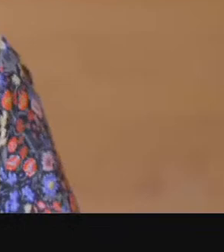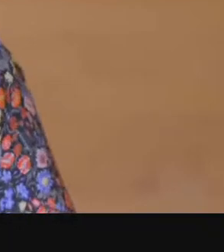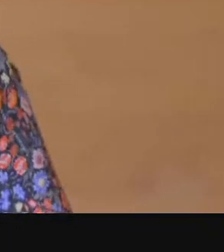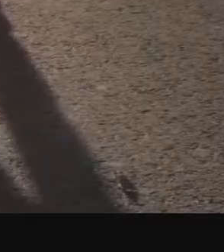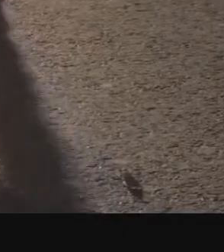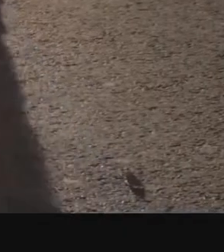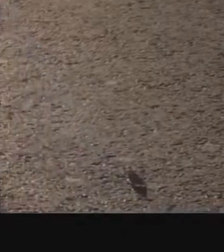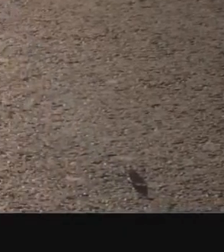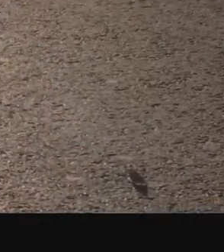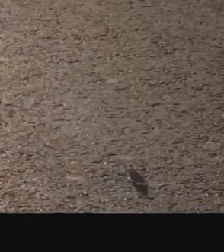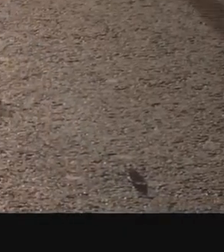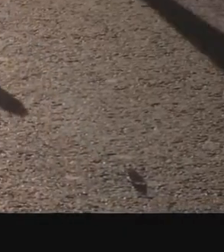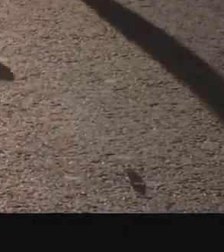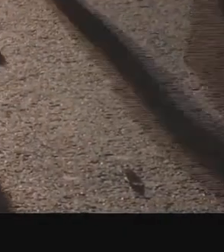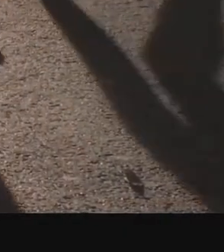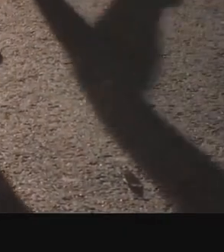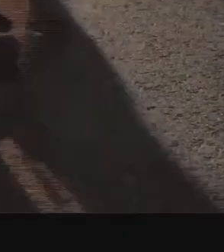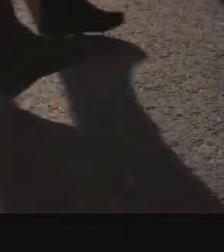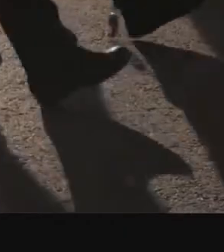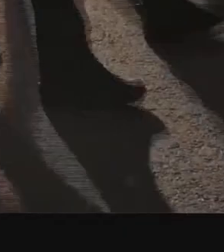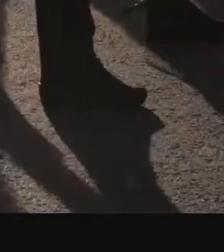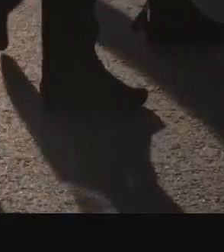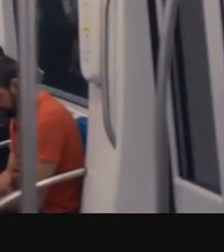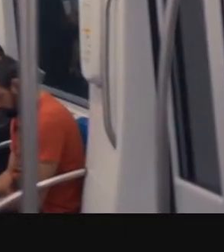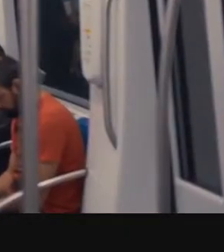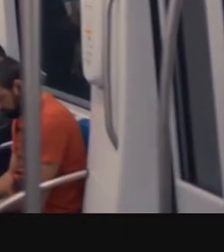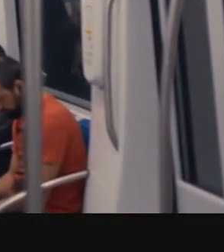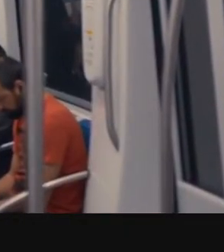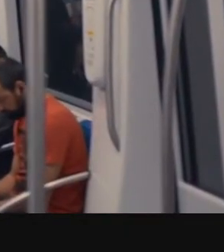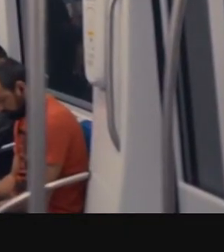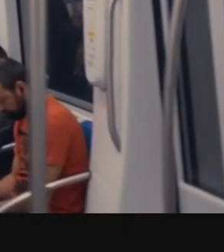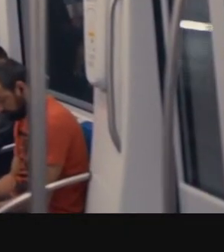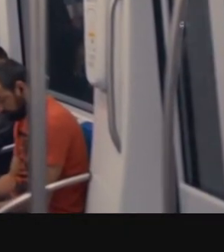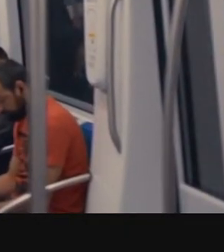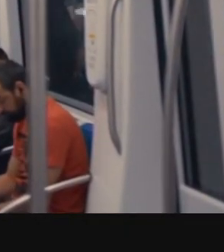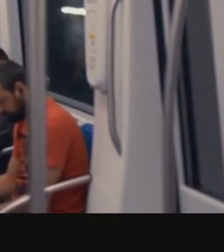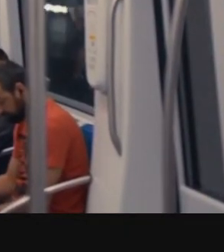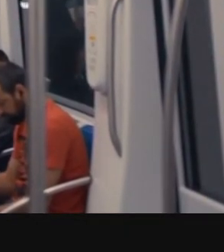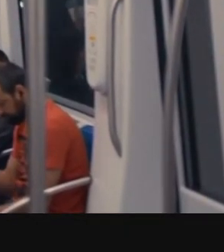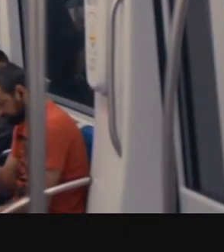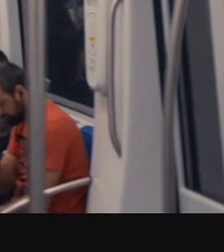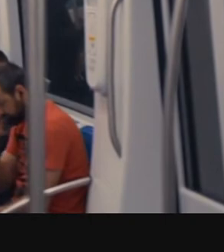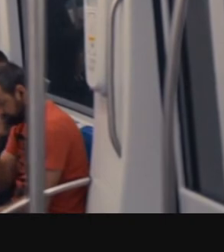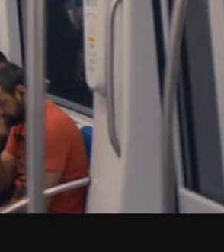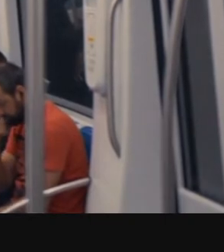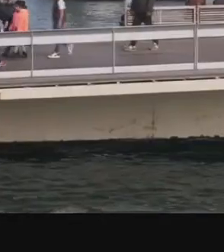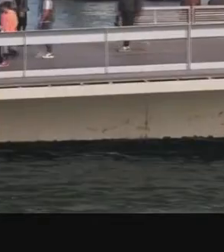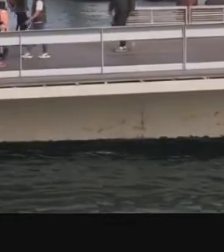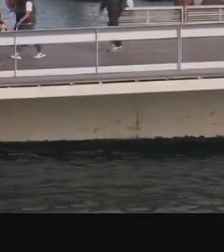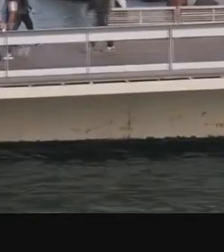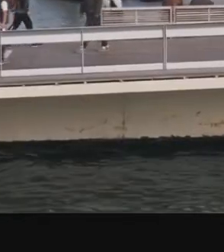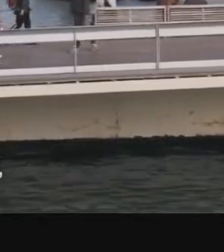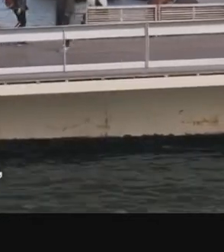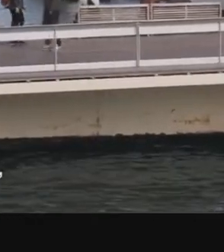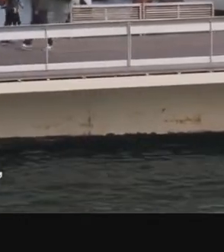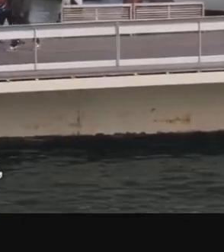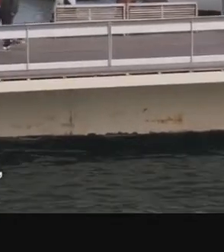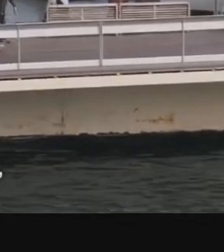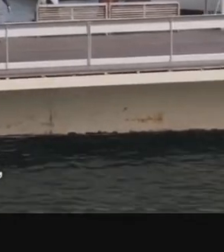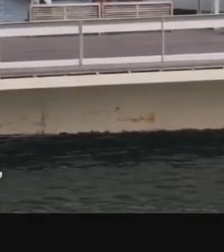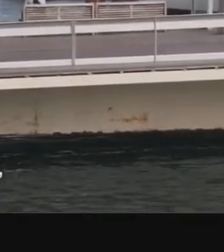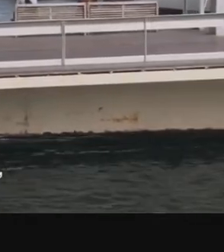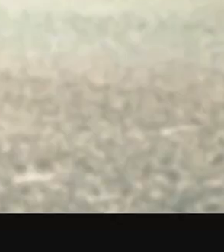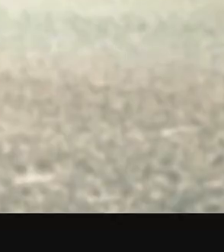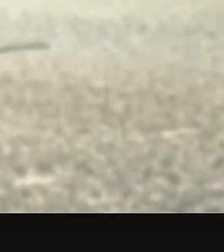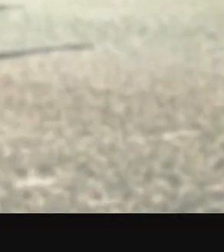soc Barcelona, jo també soc Barcelona, tu també ets Barcelona, la Barcelona la fem entre tots. I aquest esperit que ha